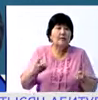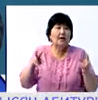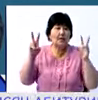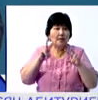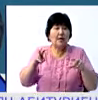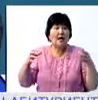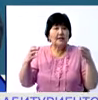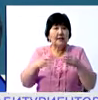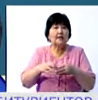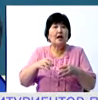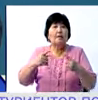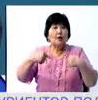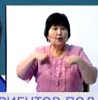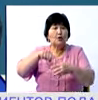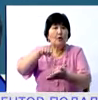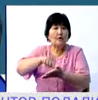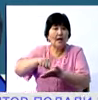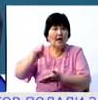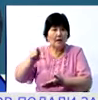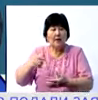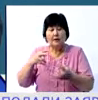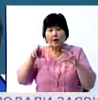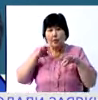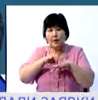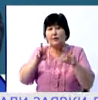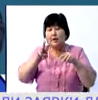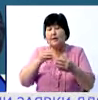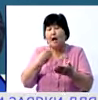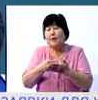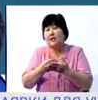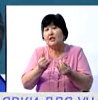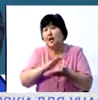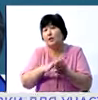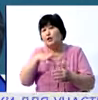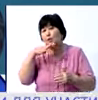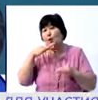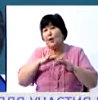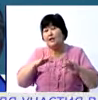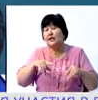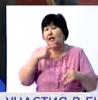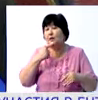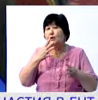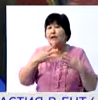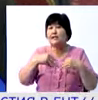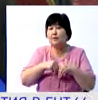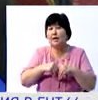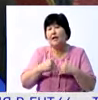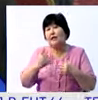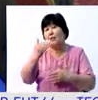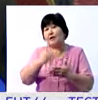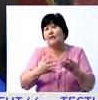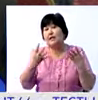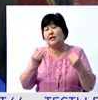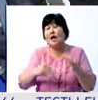пересмотреть состав участковых комиссий, которые проводят обследование материального положения многодетных и малоимущих семей. Также на повестке